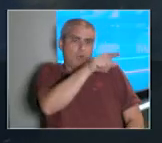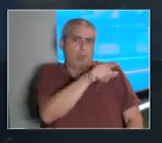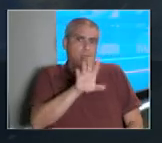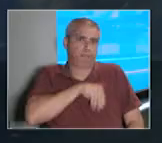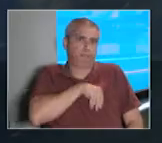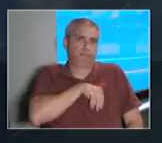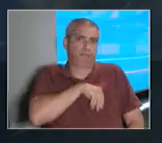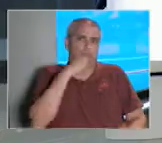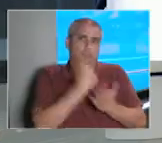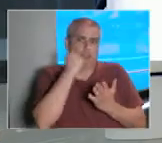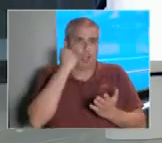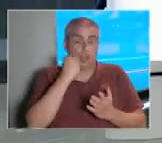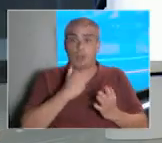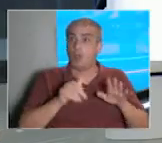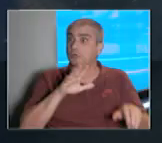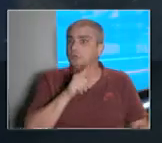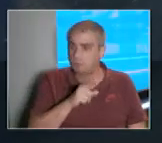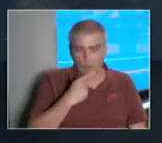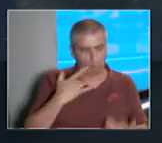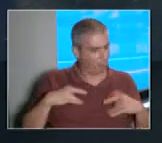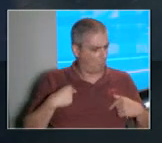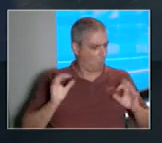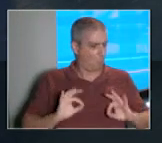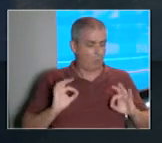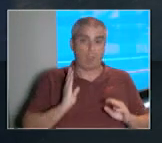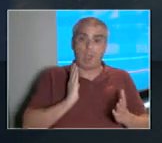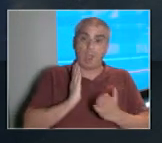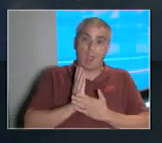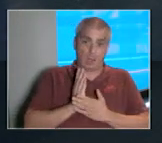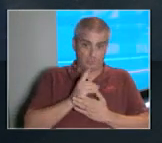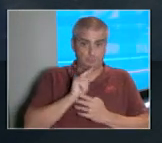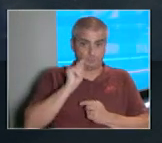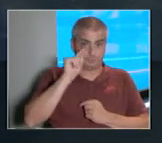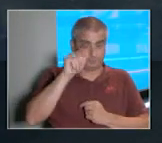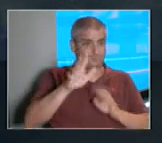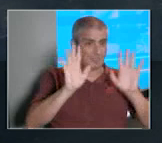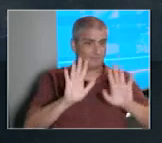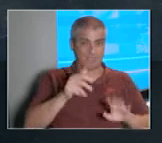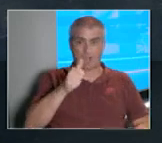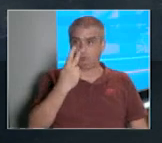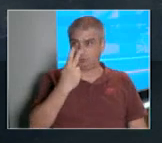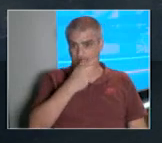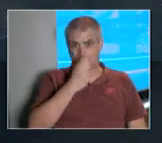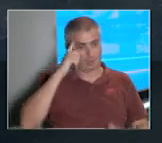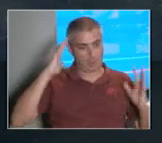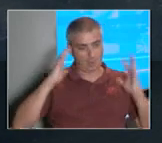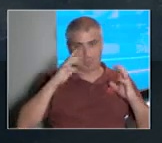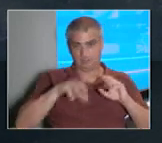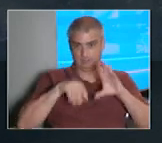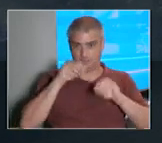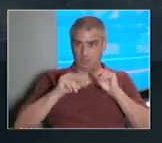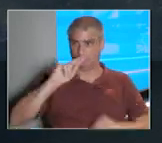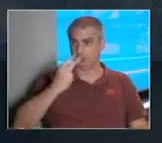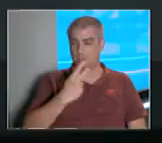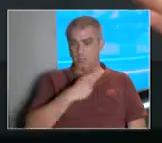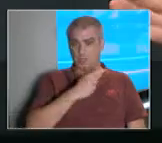שראש הממשלה אישר, וראש הממשלה מכחיש. עד שהוא מגיע לערוץ 2, לאולפן, בלחץ, במערכת הבחירות